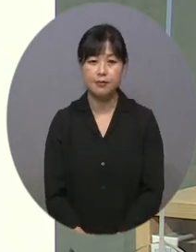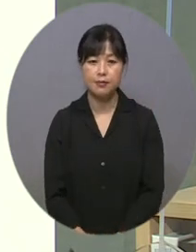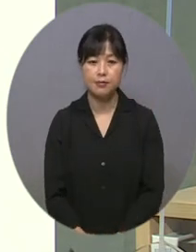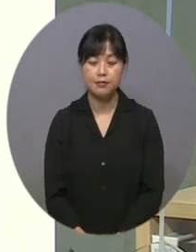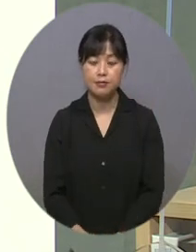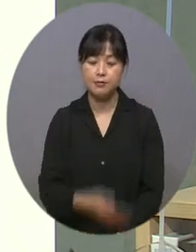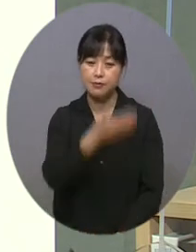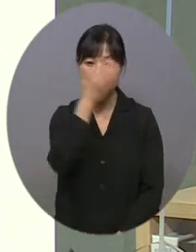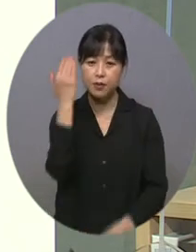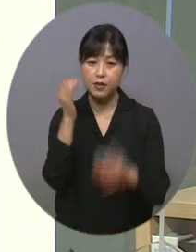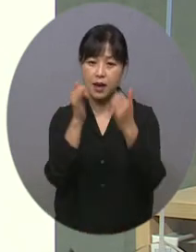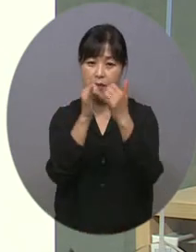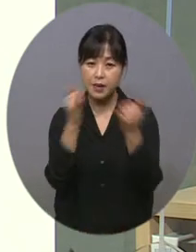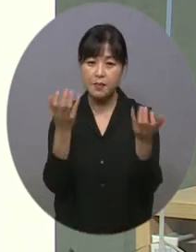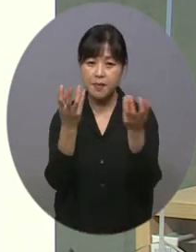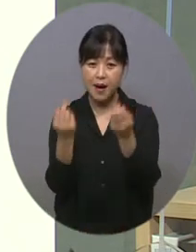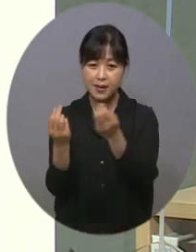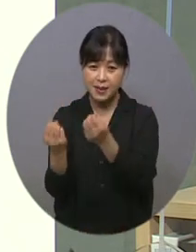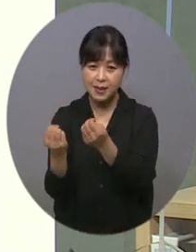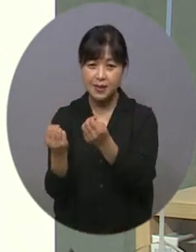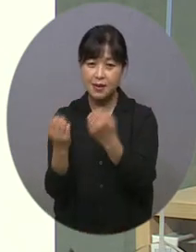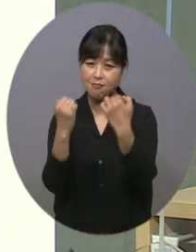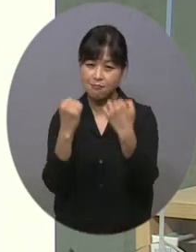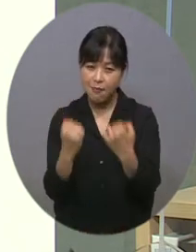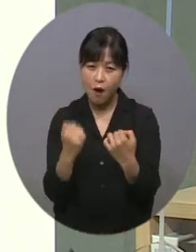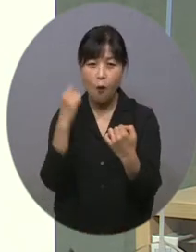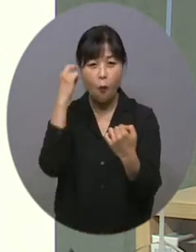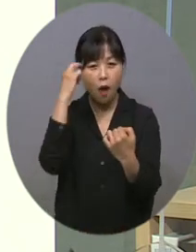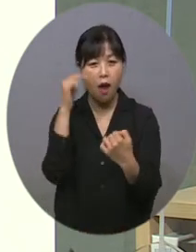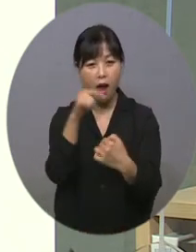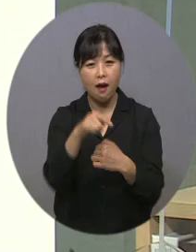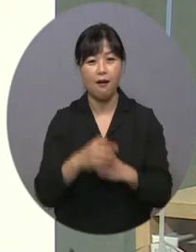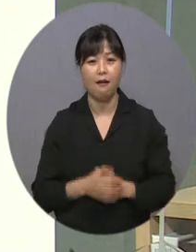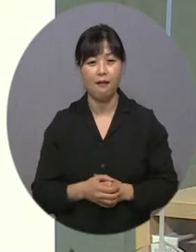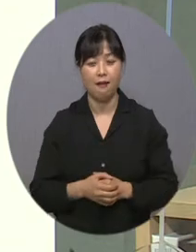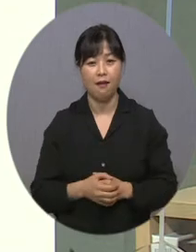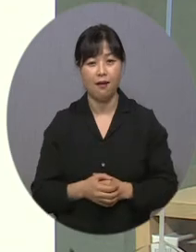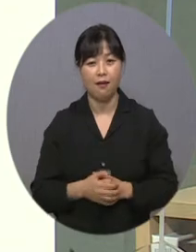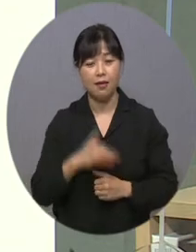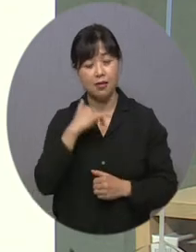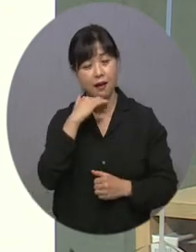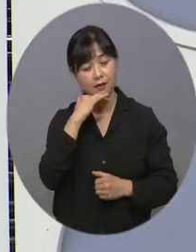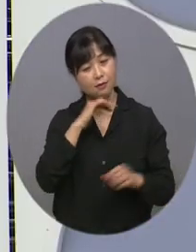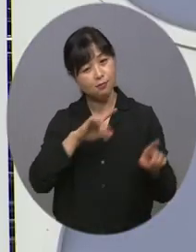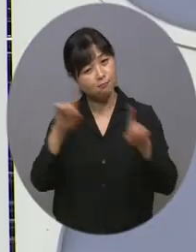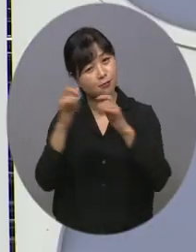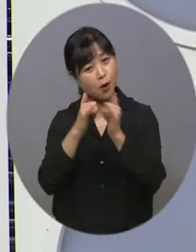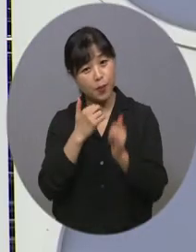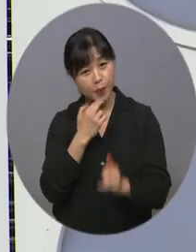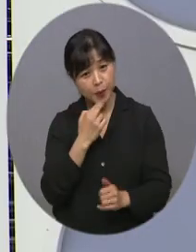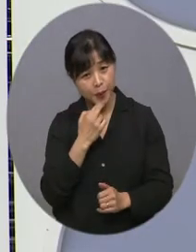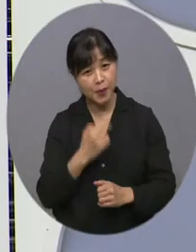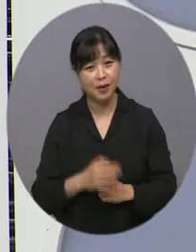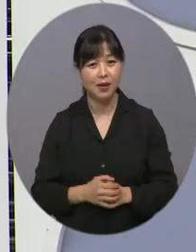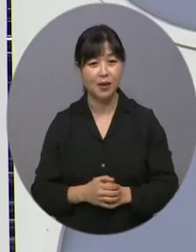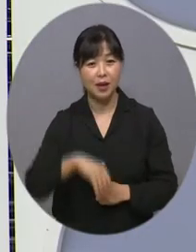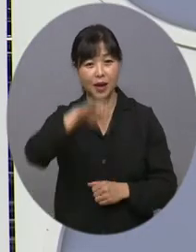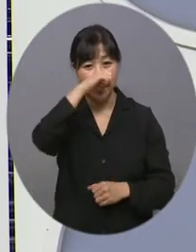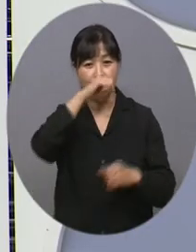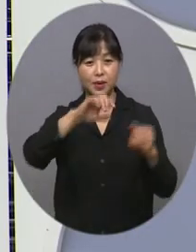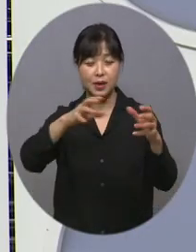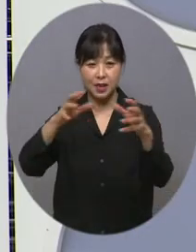그렇게 젊은이들만 많이 거주하게 돼 있죠? 아무래도 나이 먹은 사람들은 어디 갔나요? 아무래도 이제 아프리카의